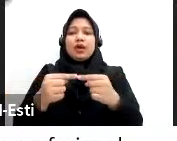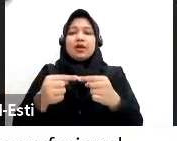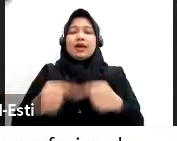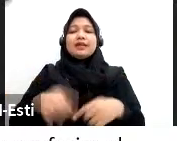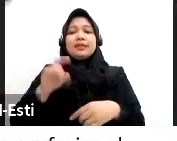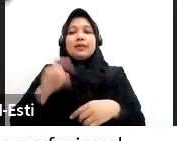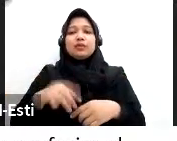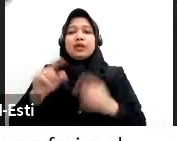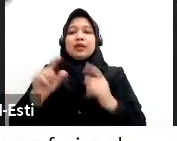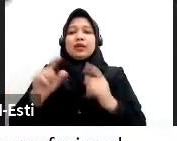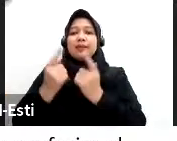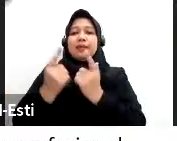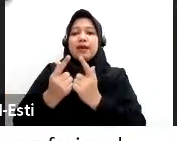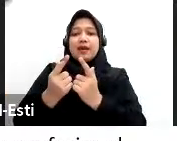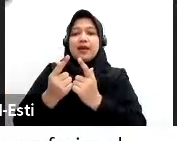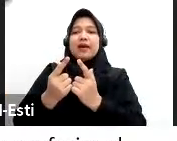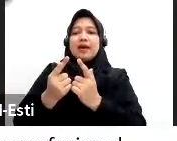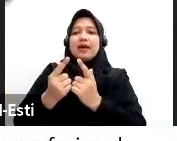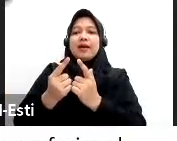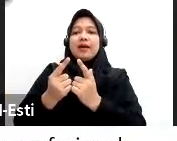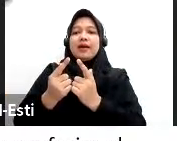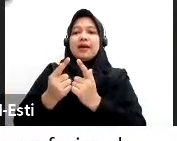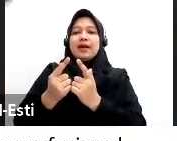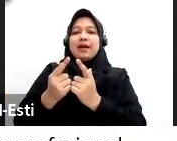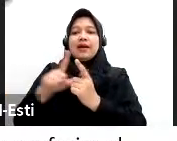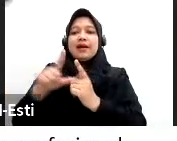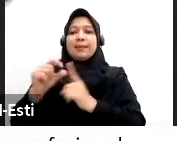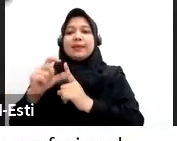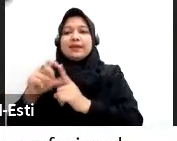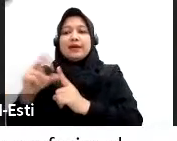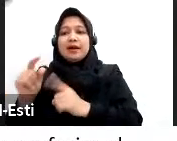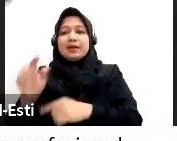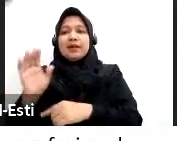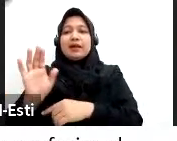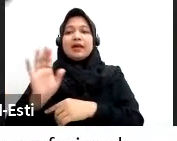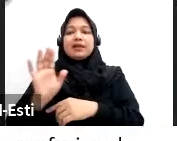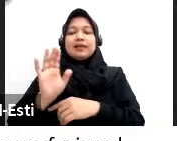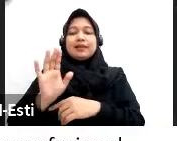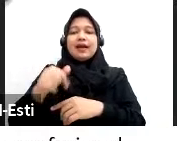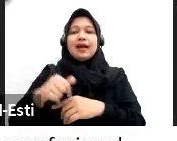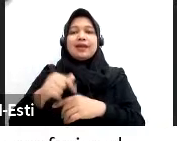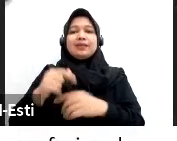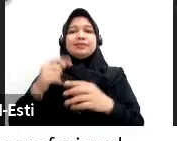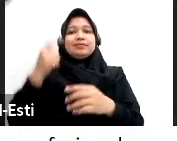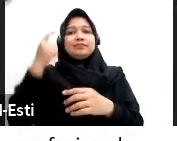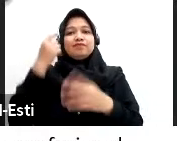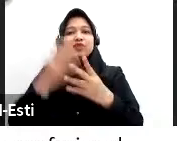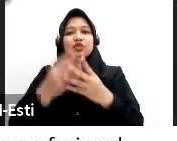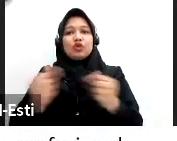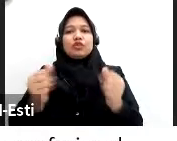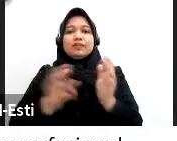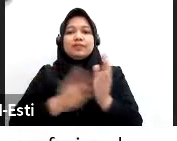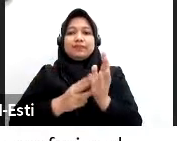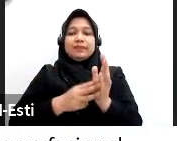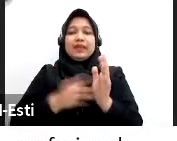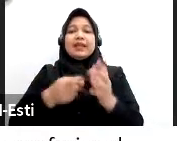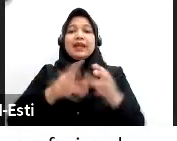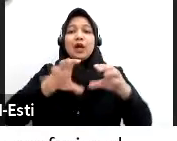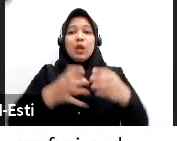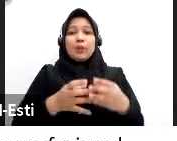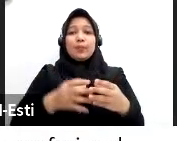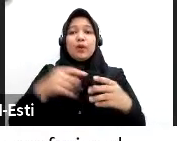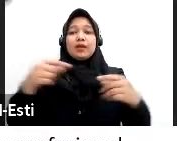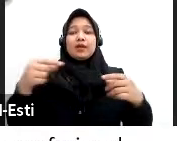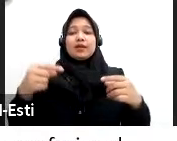Ed yang akan menyelesaikan sengketa dan kelompok Haque diare ini